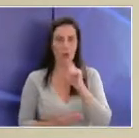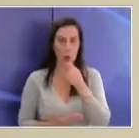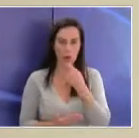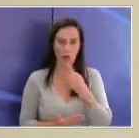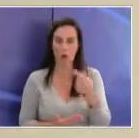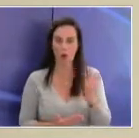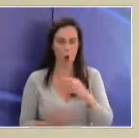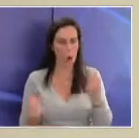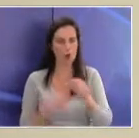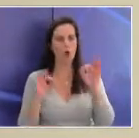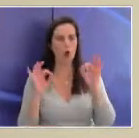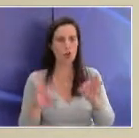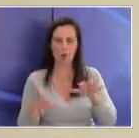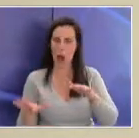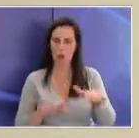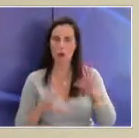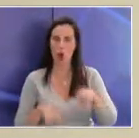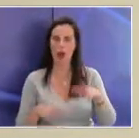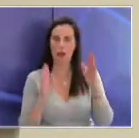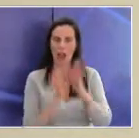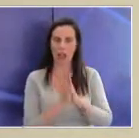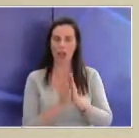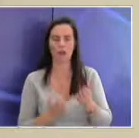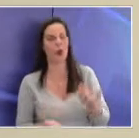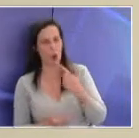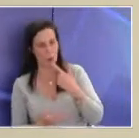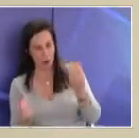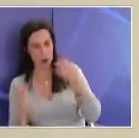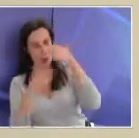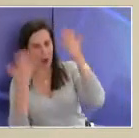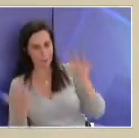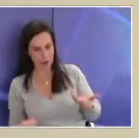הוא בוודאי לא משהו רשמי ממשלתי שאתה יכול לבקש.